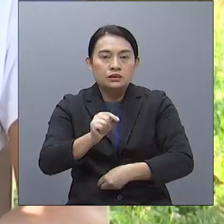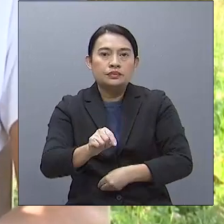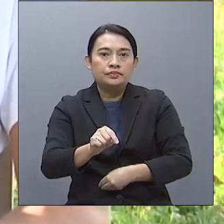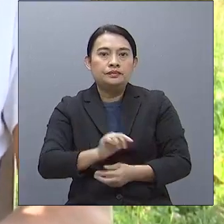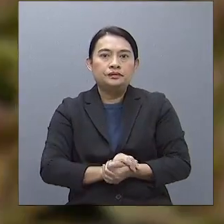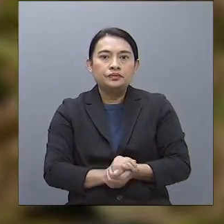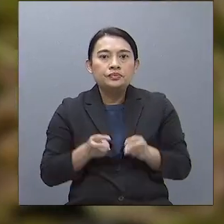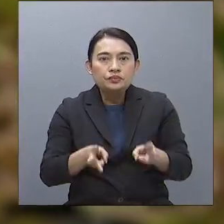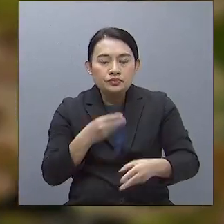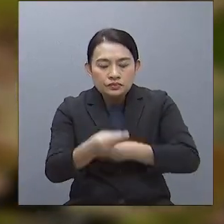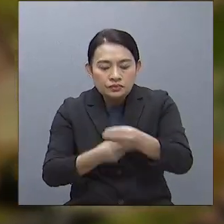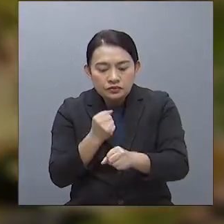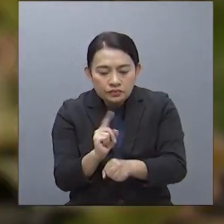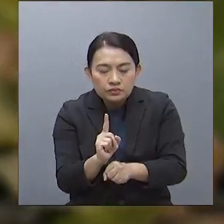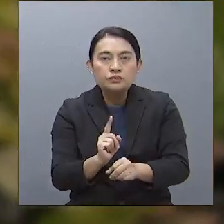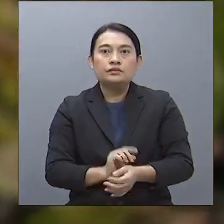ายยังไงอะไรเงี้ยครับ